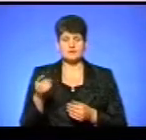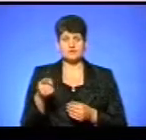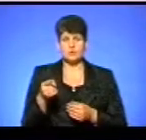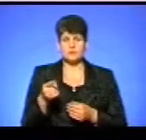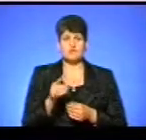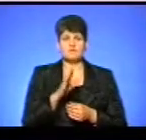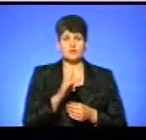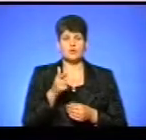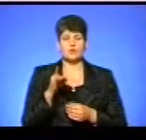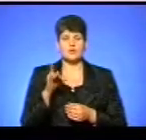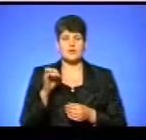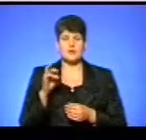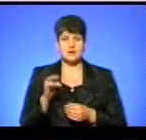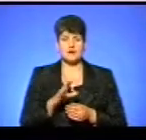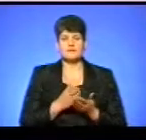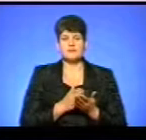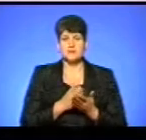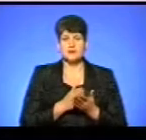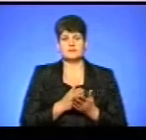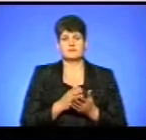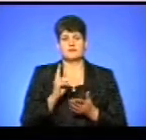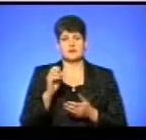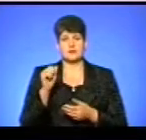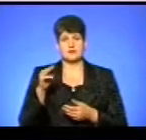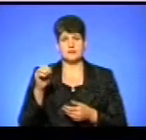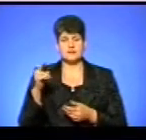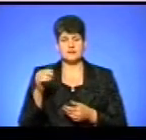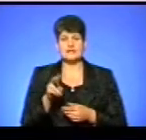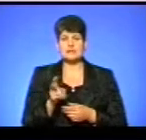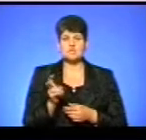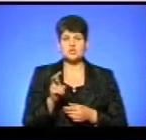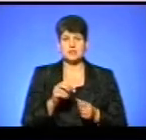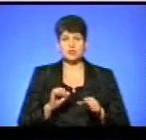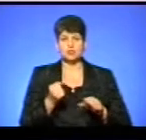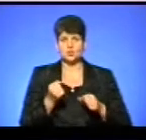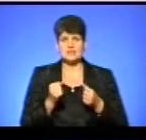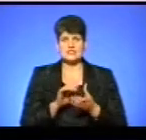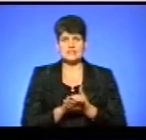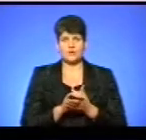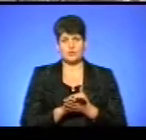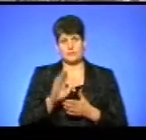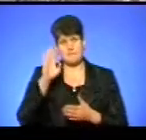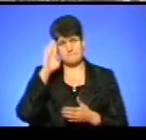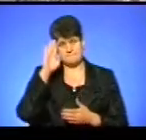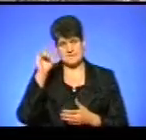Віктора Гурняка відправили в архікатедральному соборі. На неї прийшли друзі і знайомі бійця.